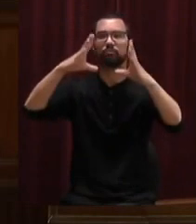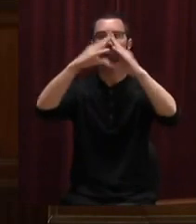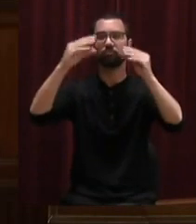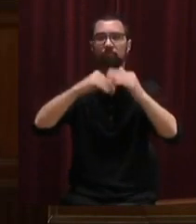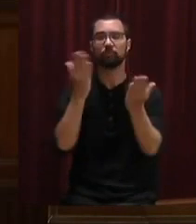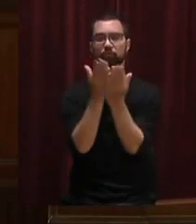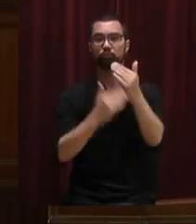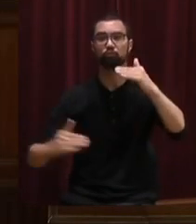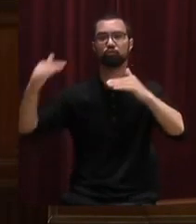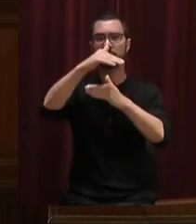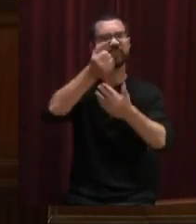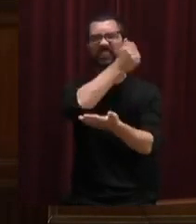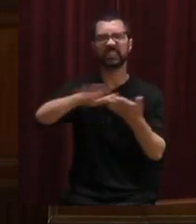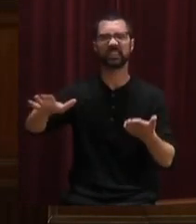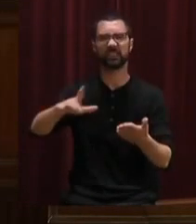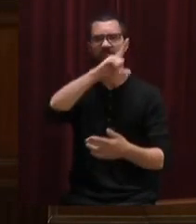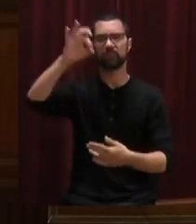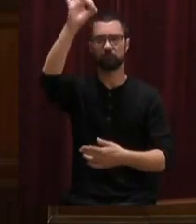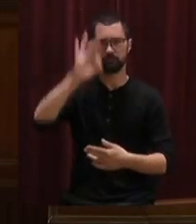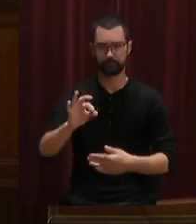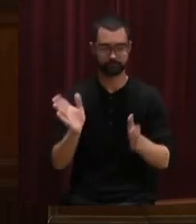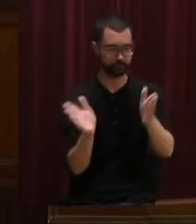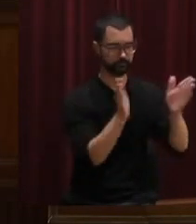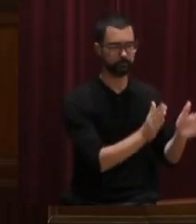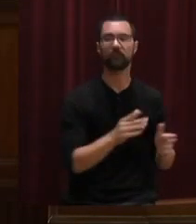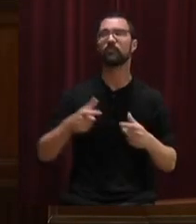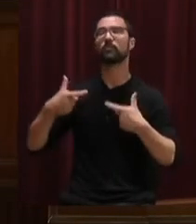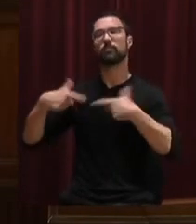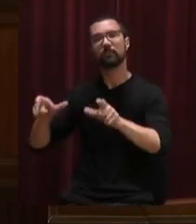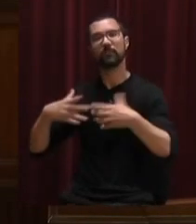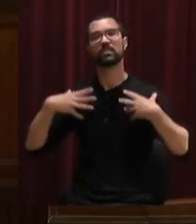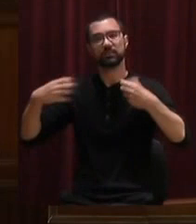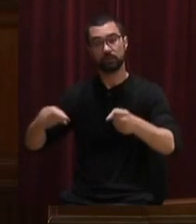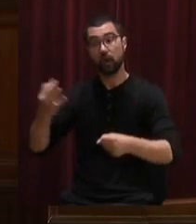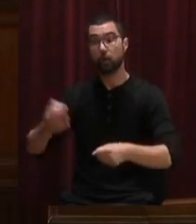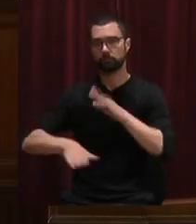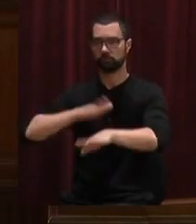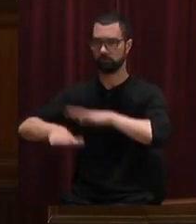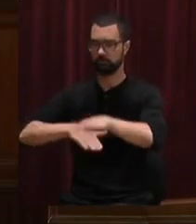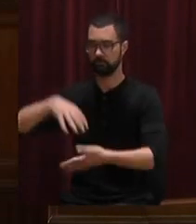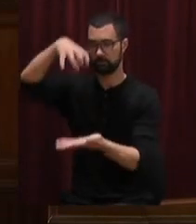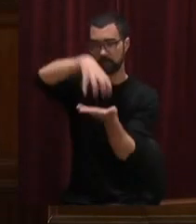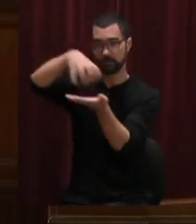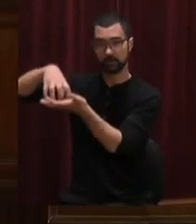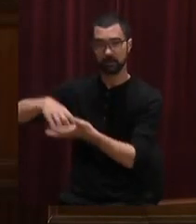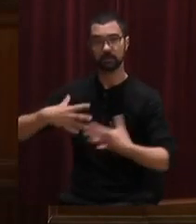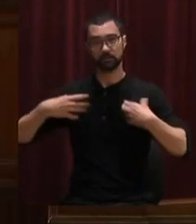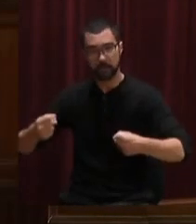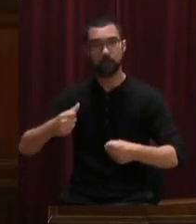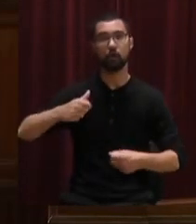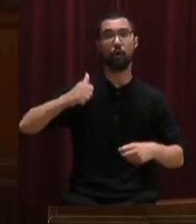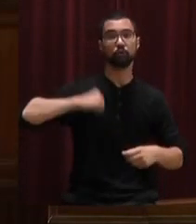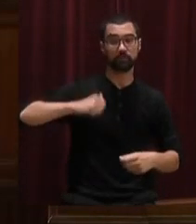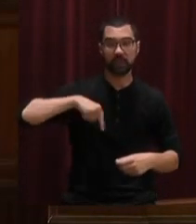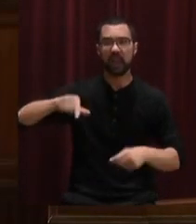superiors. El mateix pot dir-se a la sanitat, que ha de fer més passes. Els nostres centres de salut i hospitals han deixat enrere